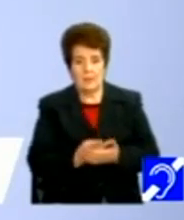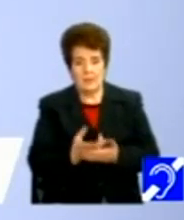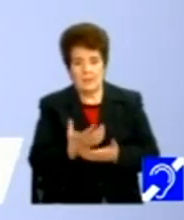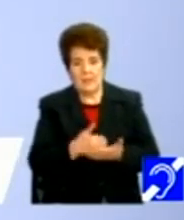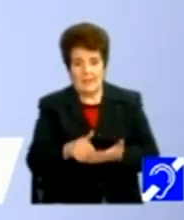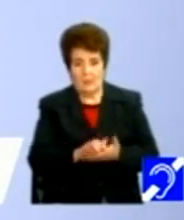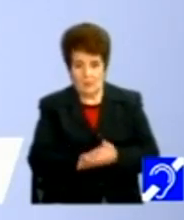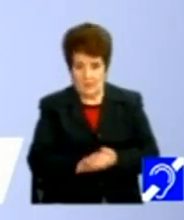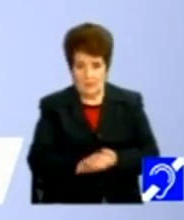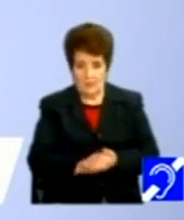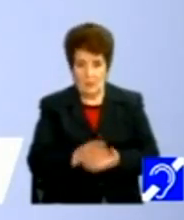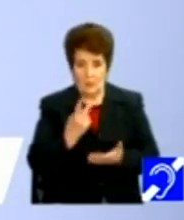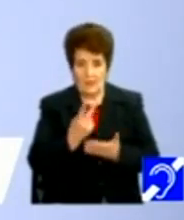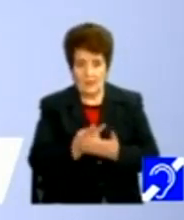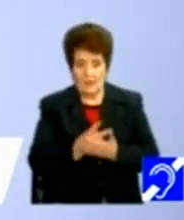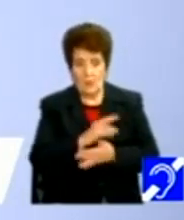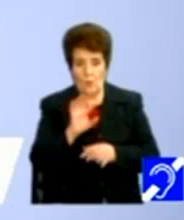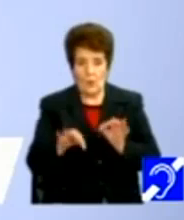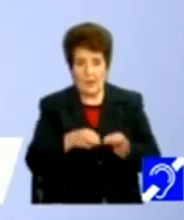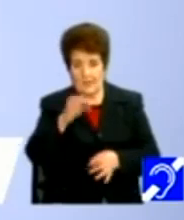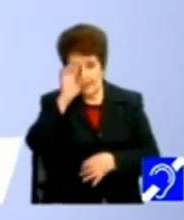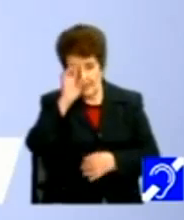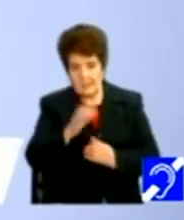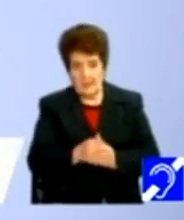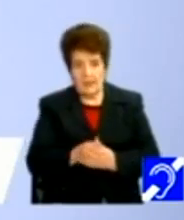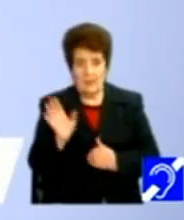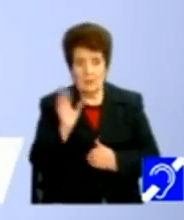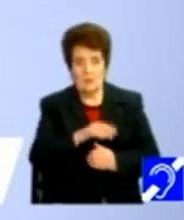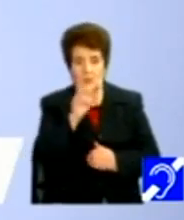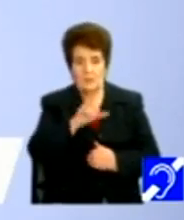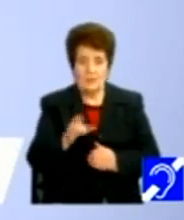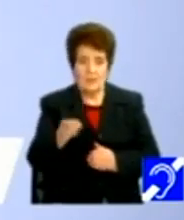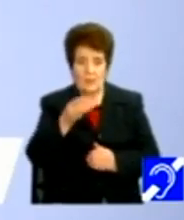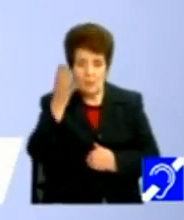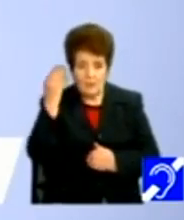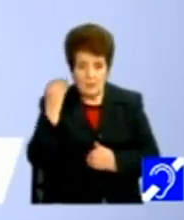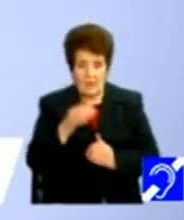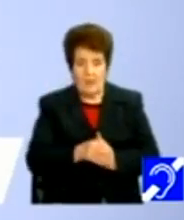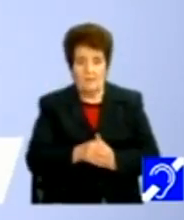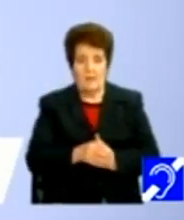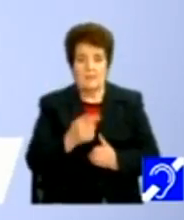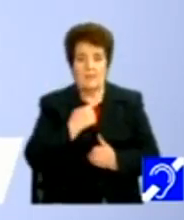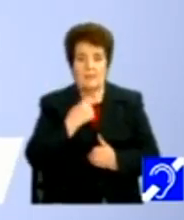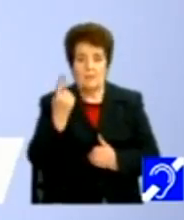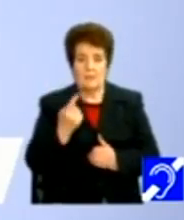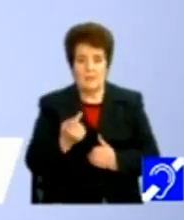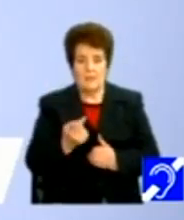unionist, ci pentru a prezenta un proiect de țară pentru toți cetățenii Republicii Moldova, care să ne voteze